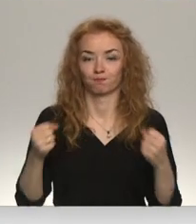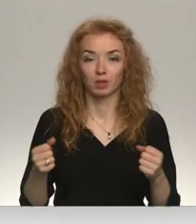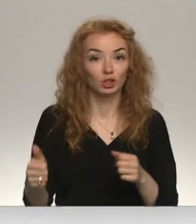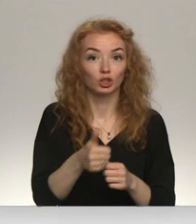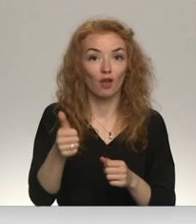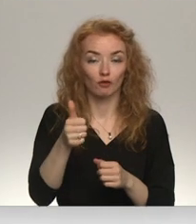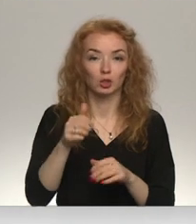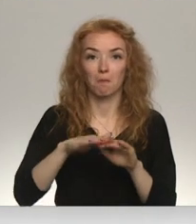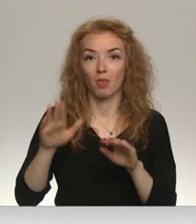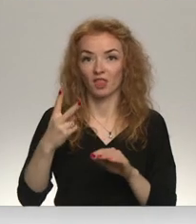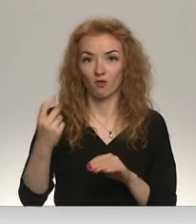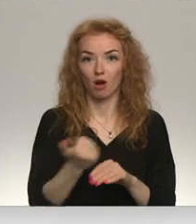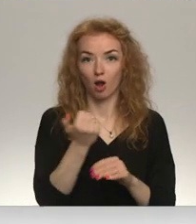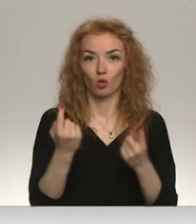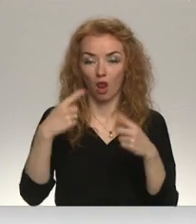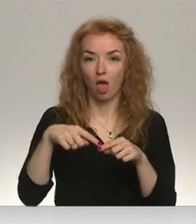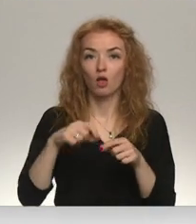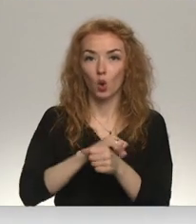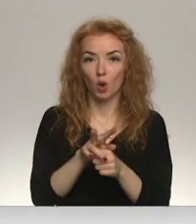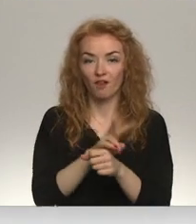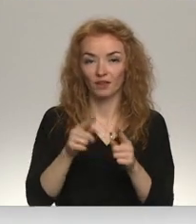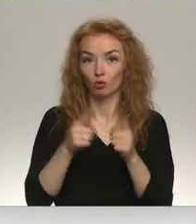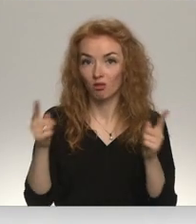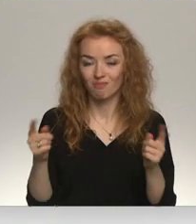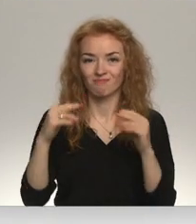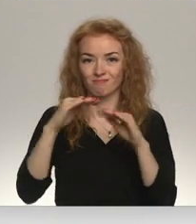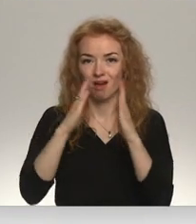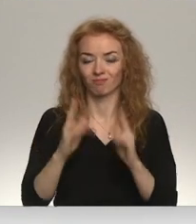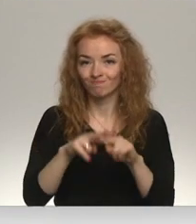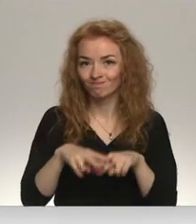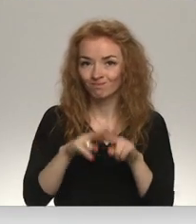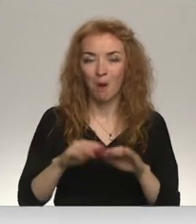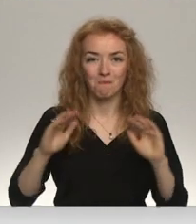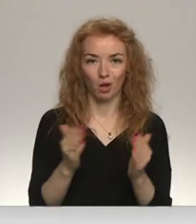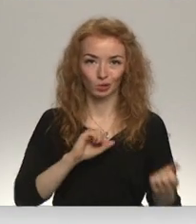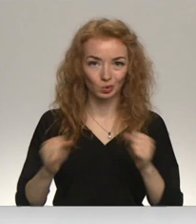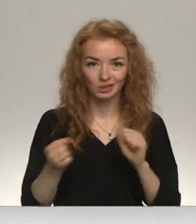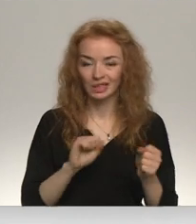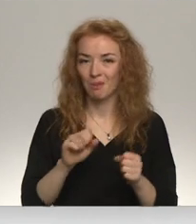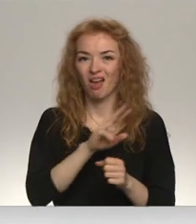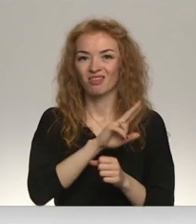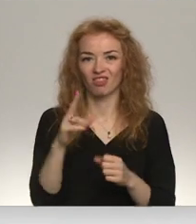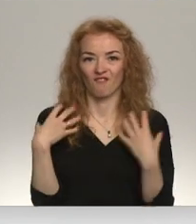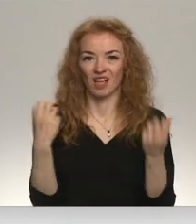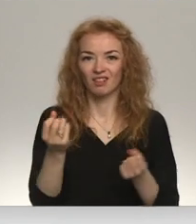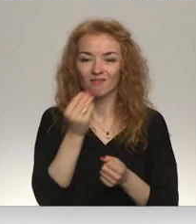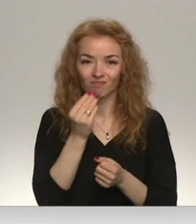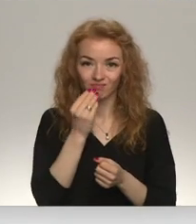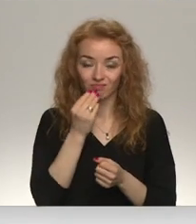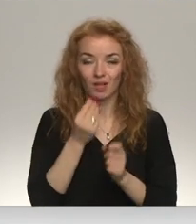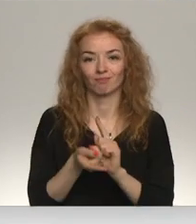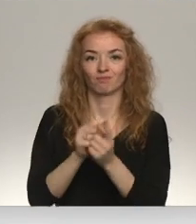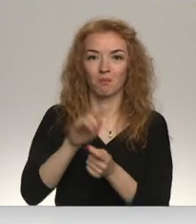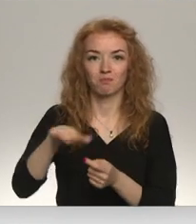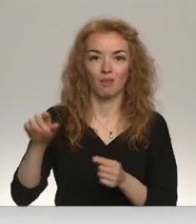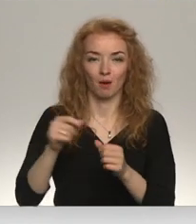izteikti tas ir bijis pēdējos divos gados pandēmijas un mājasēdes laikā, kad maskustība un neveselīgi uzturu paradumi veicinājuši bērnu aptaukošanos